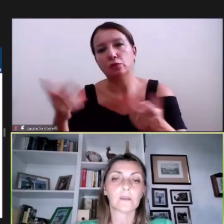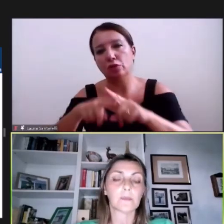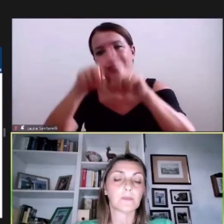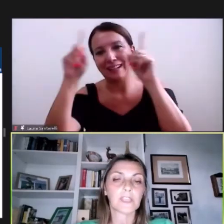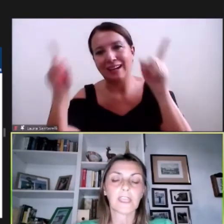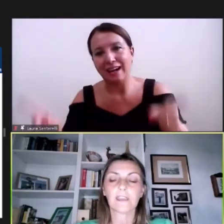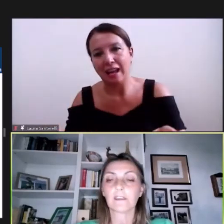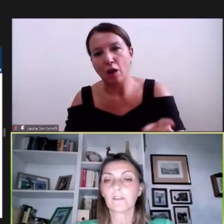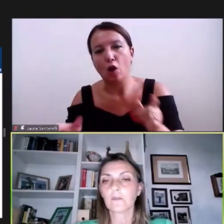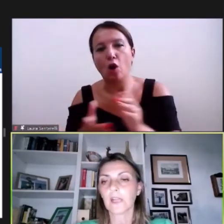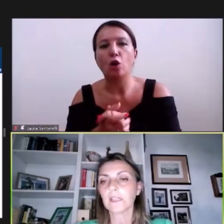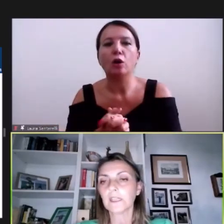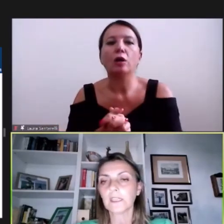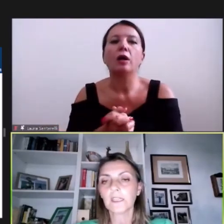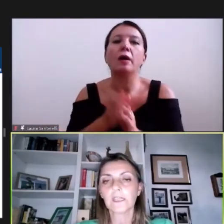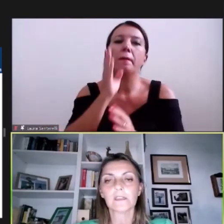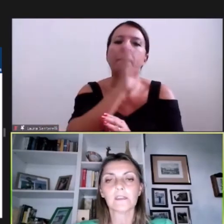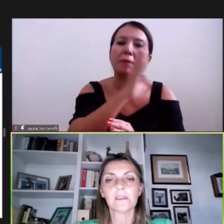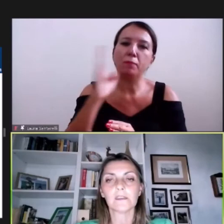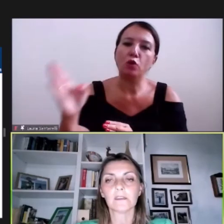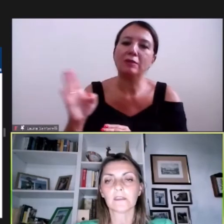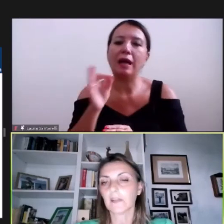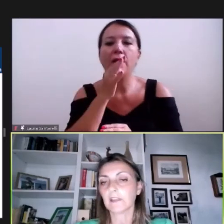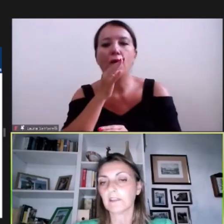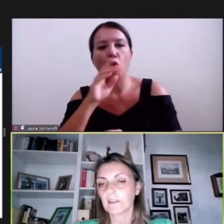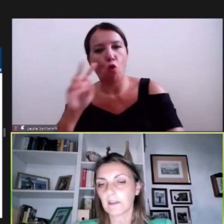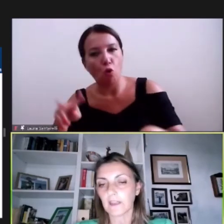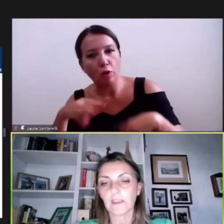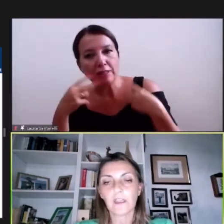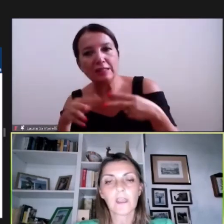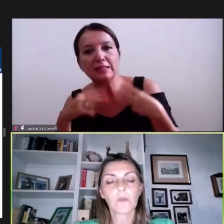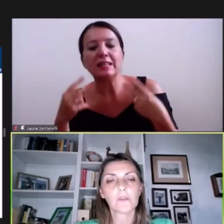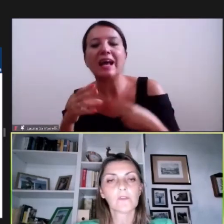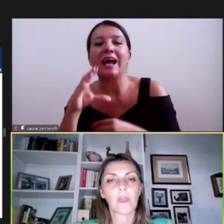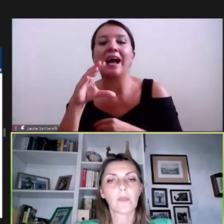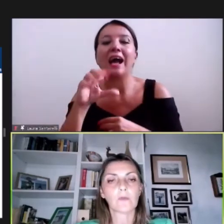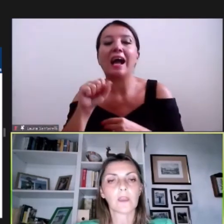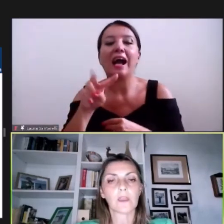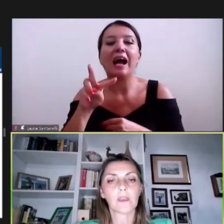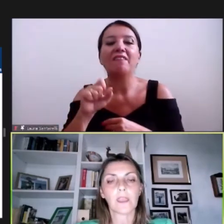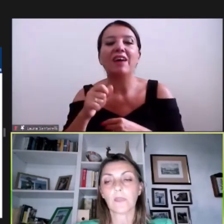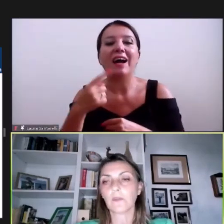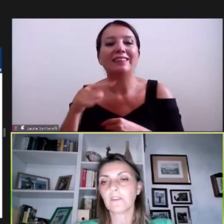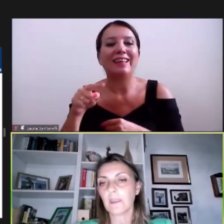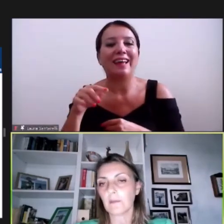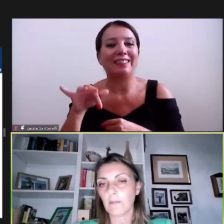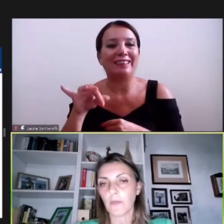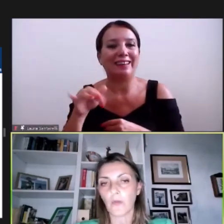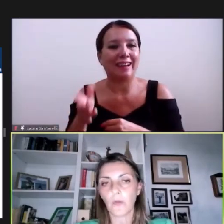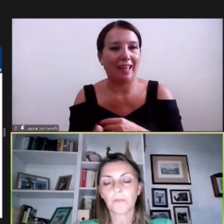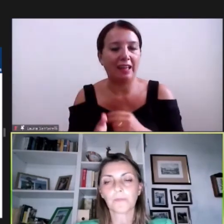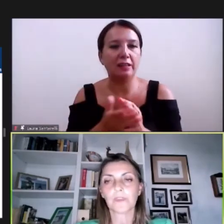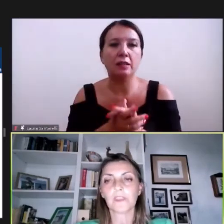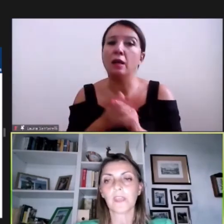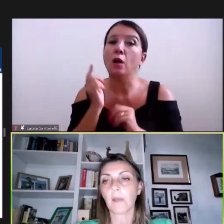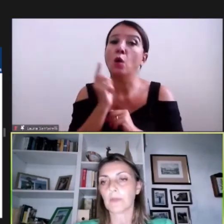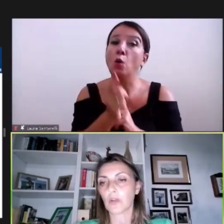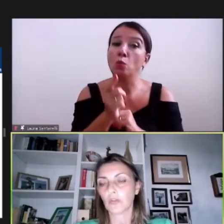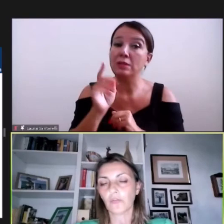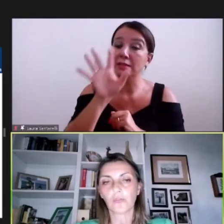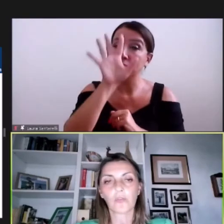le biblioteche, i ristoranti di Cava dei Tirreni. Questo è un esempio